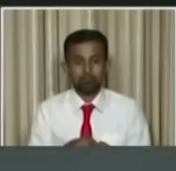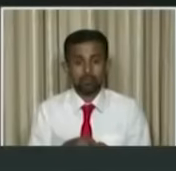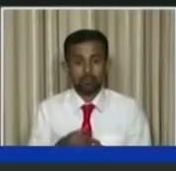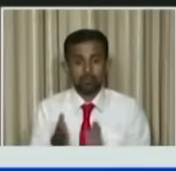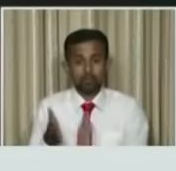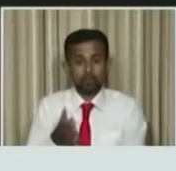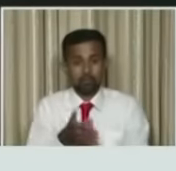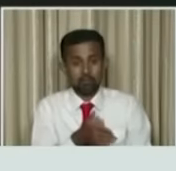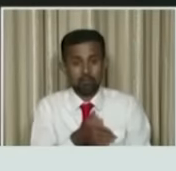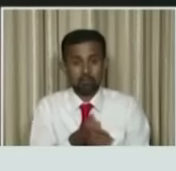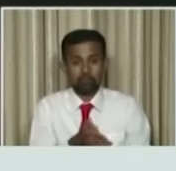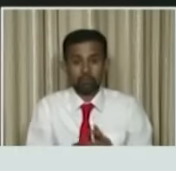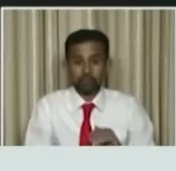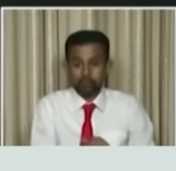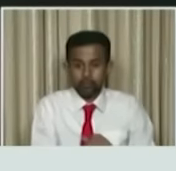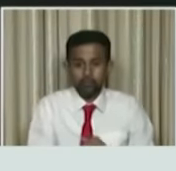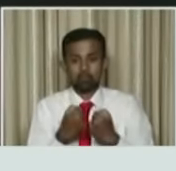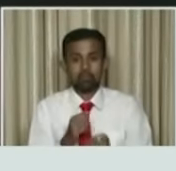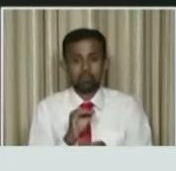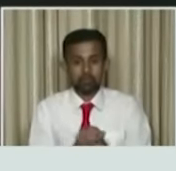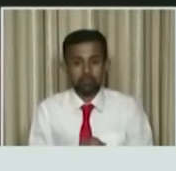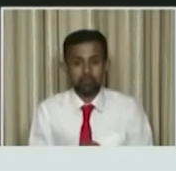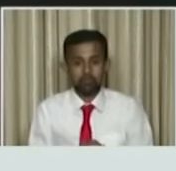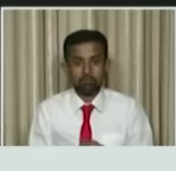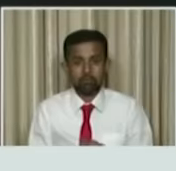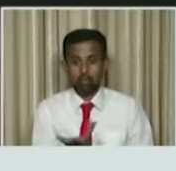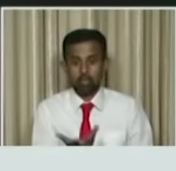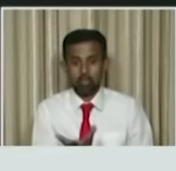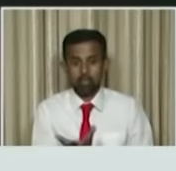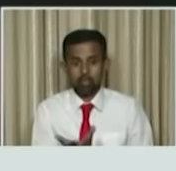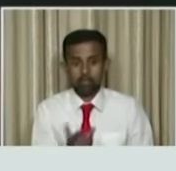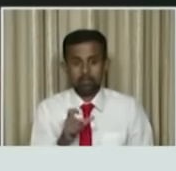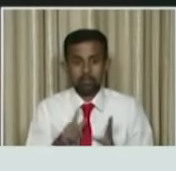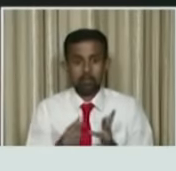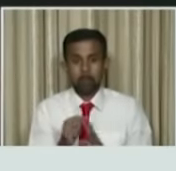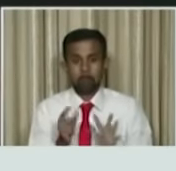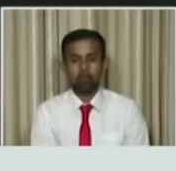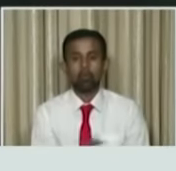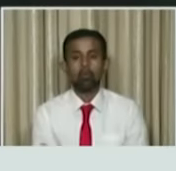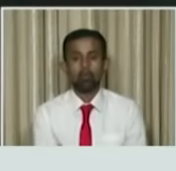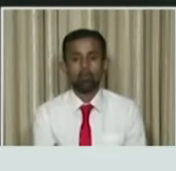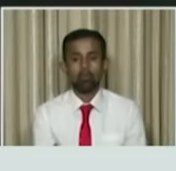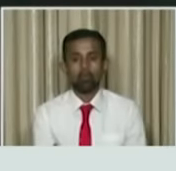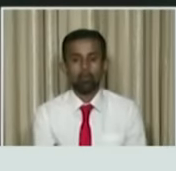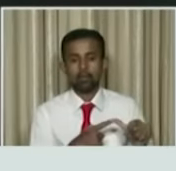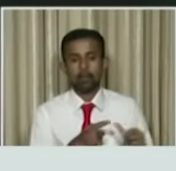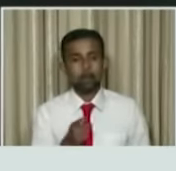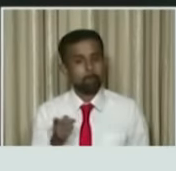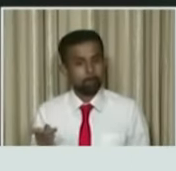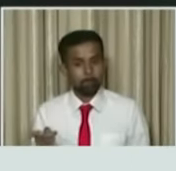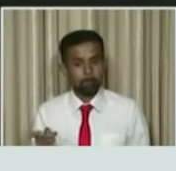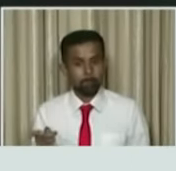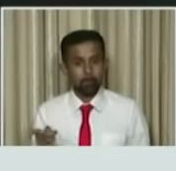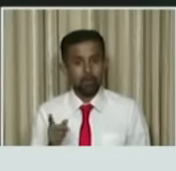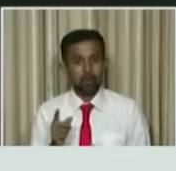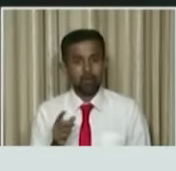कोप कमिटू सभापति के पुत्र या क्रिकेट कोप कमिटू रेस्वी मटे विपक्ष नायक सजित हेलिकराई मोने पदनामक मतद मैं